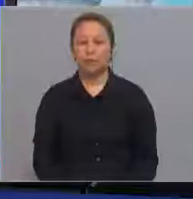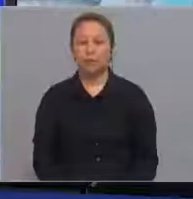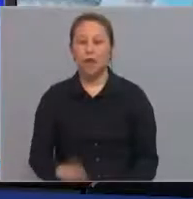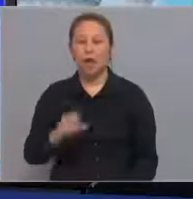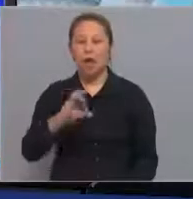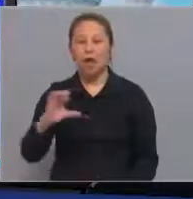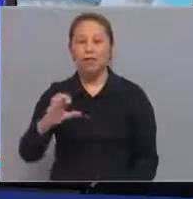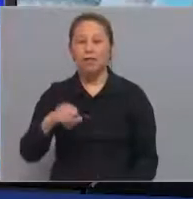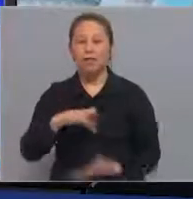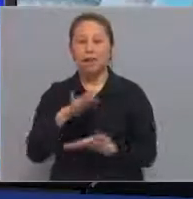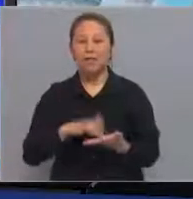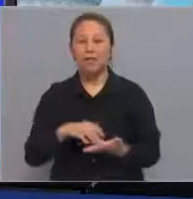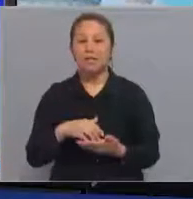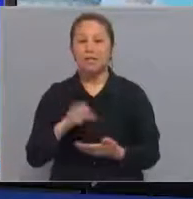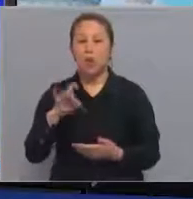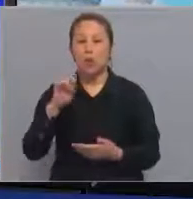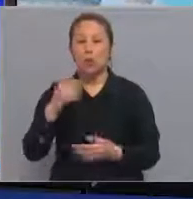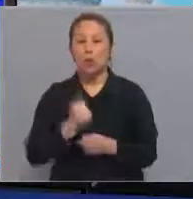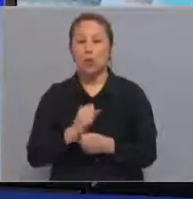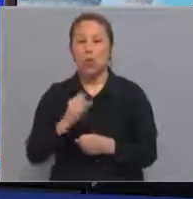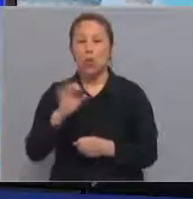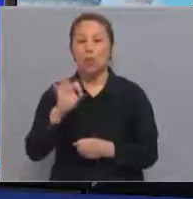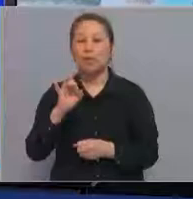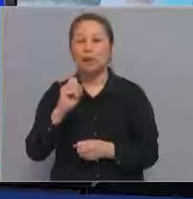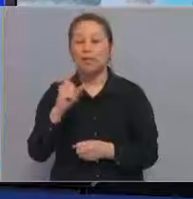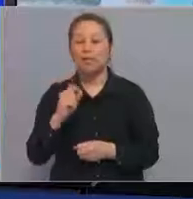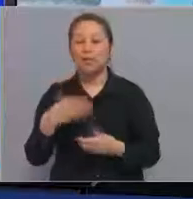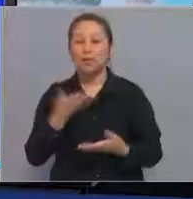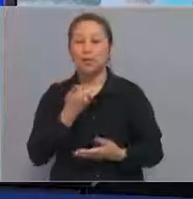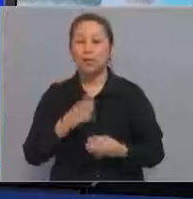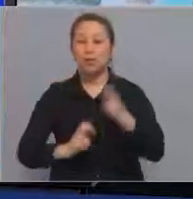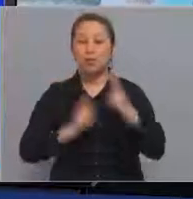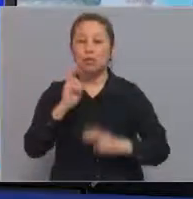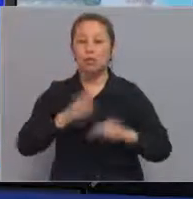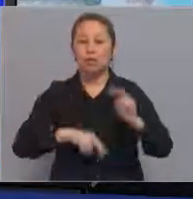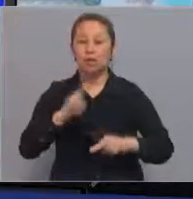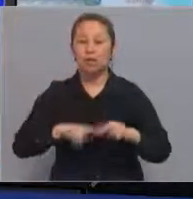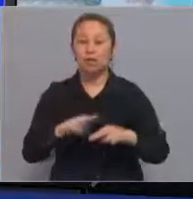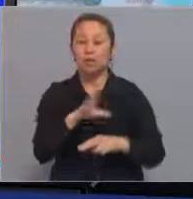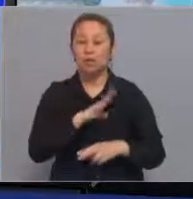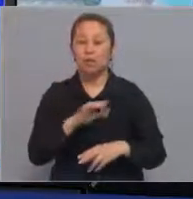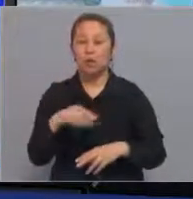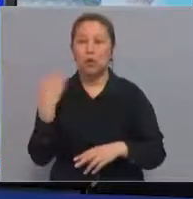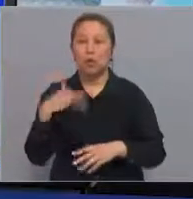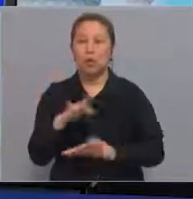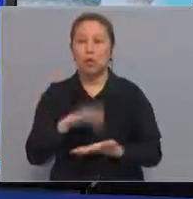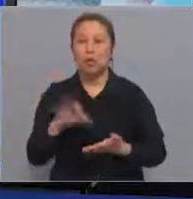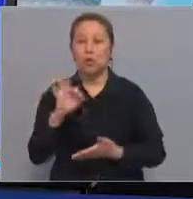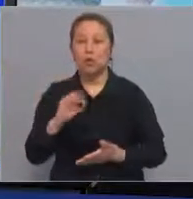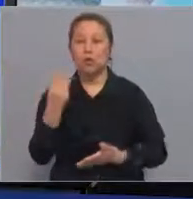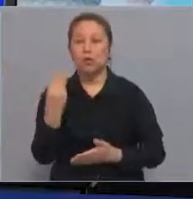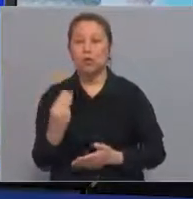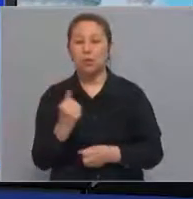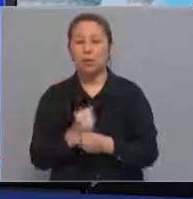Арыс қаласында өнімнің баламасы Орта Азияда елдерінде жоқ зауыттың қабырғасы қаланды. Түркістан облысының әкімі Өмірзақ Шөкеев